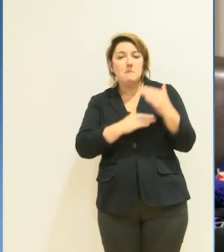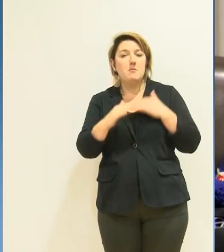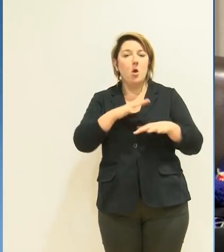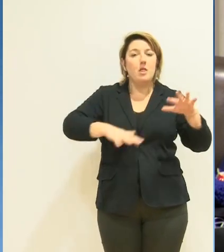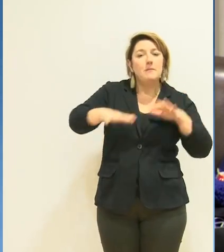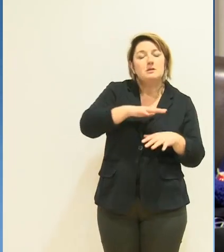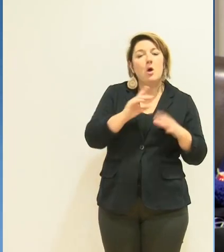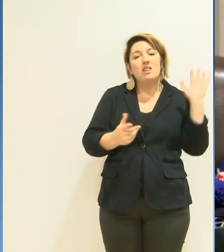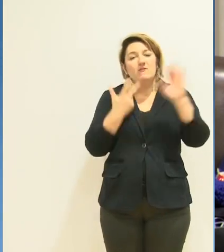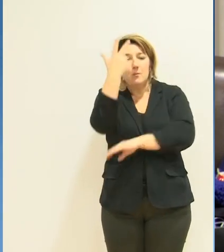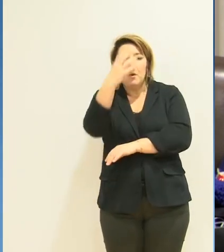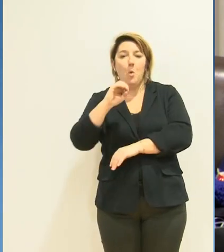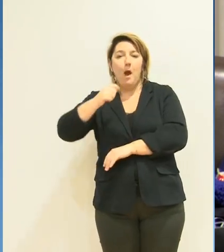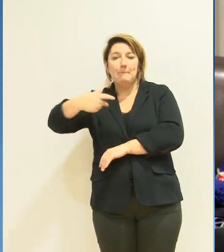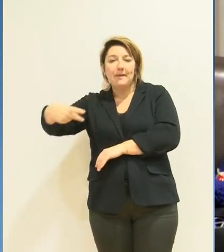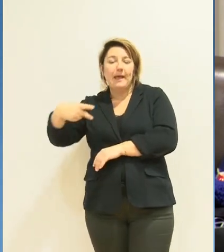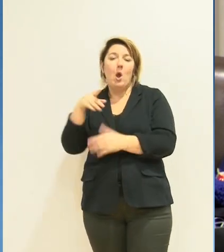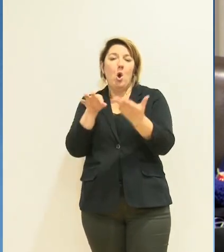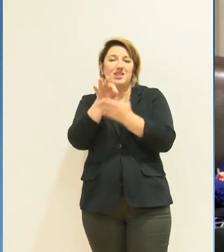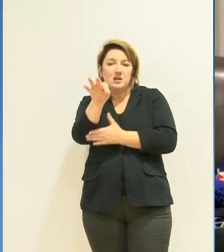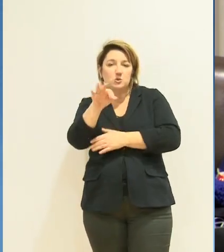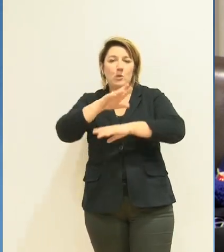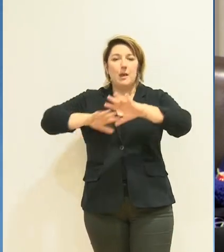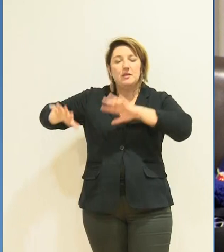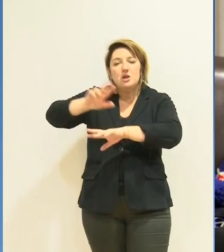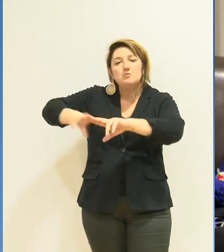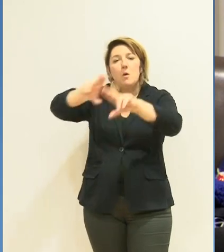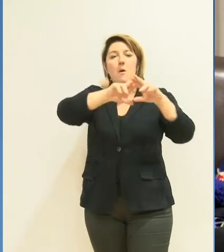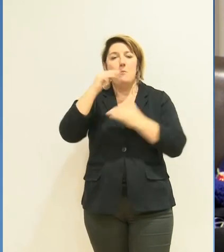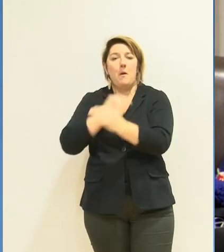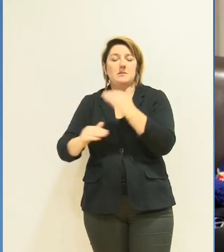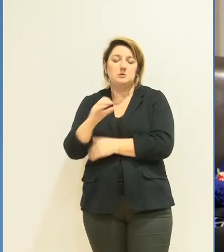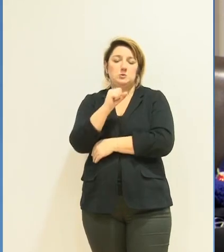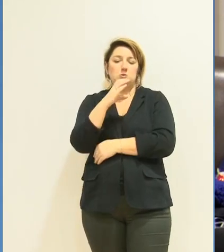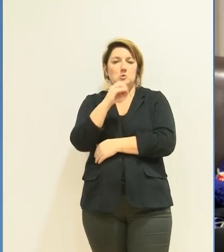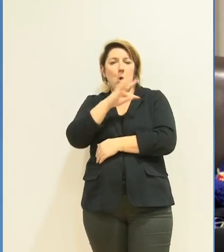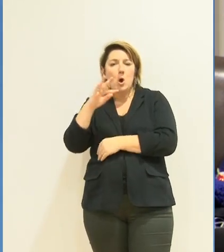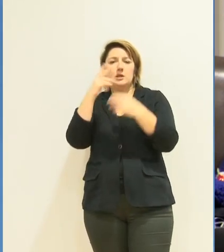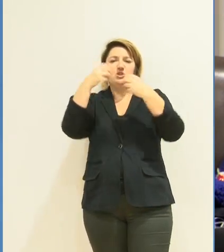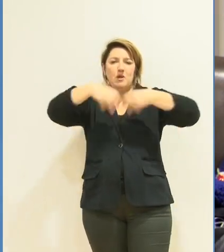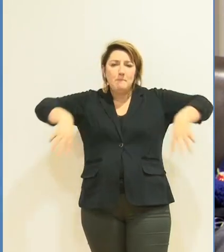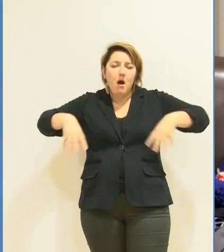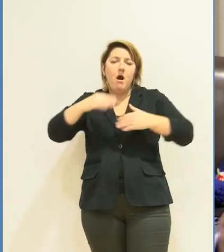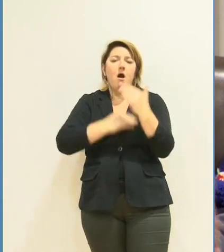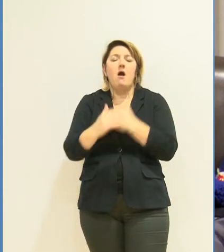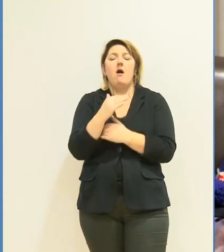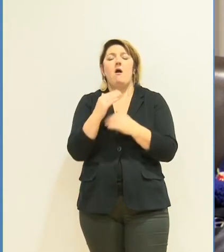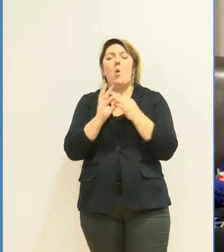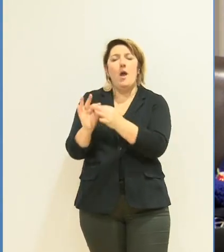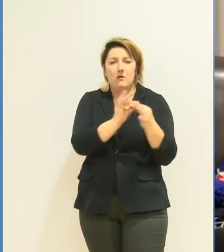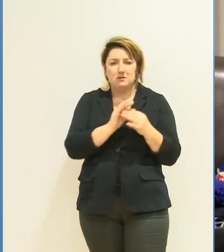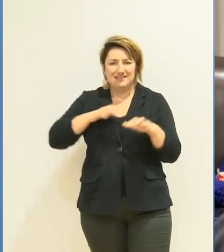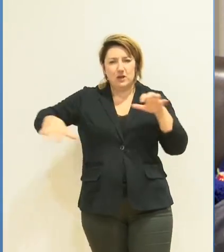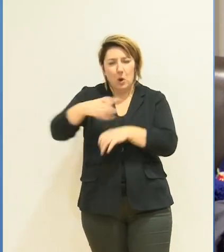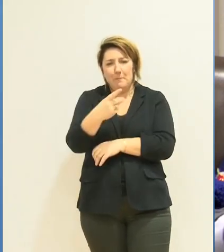durable l'eau ap orientations d'aménagement et de programmation le scot schéma de cohérence territoriale le pnud ancien p o